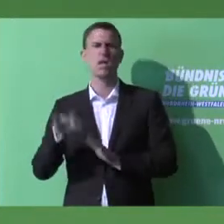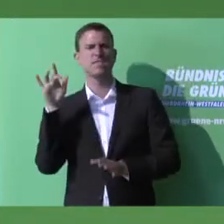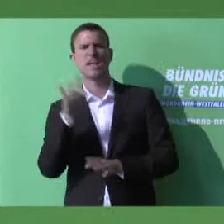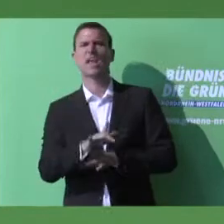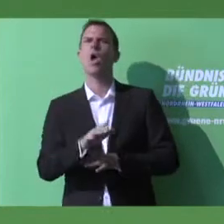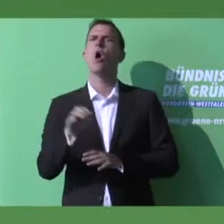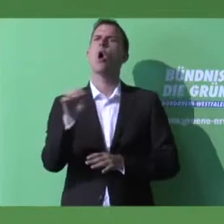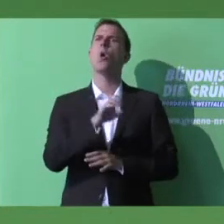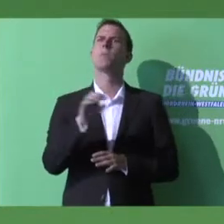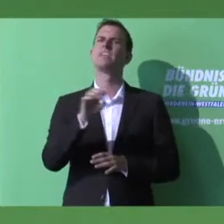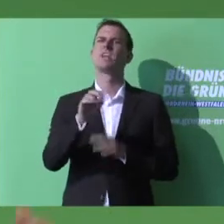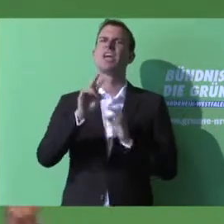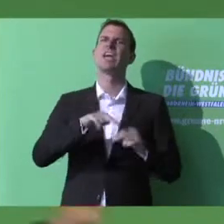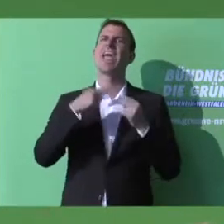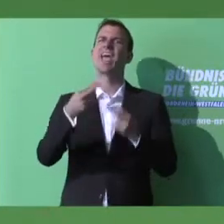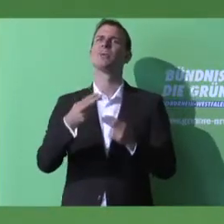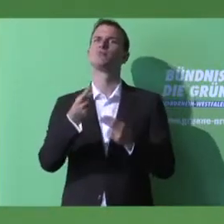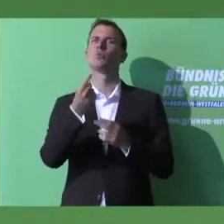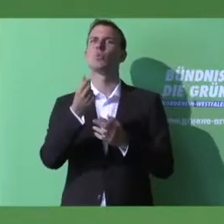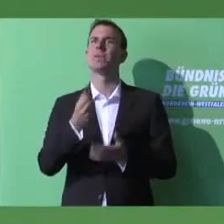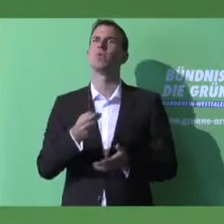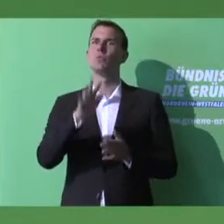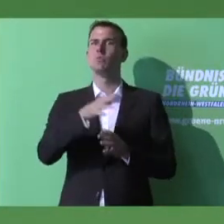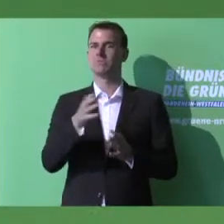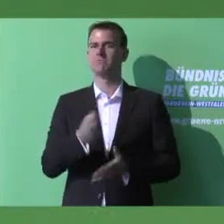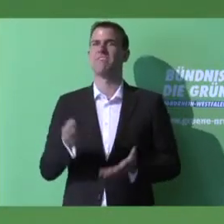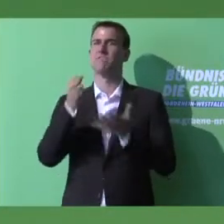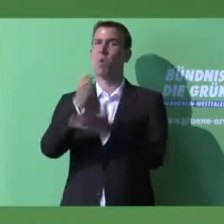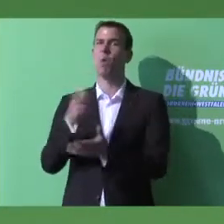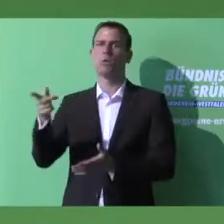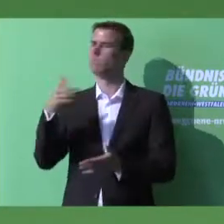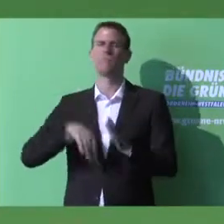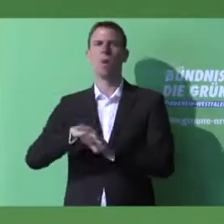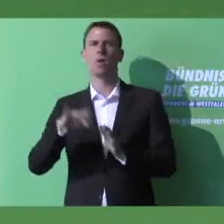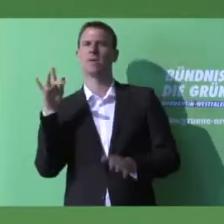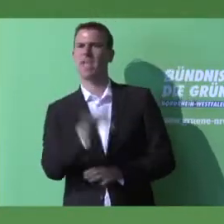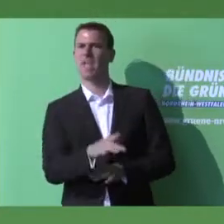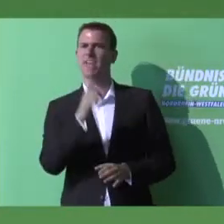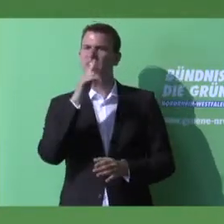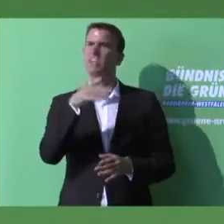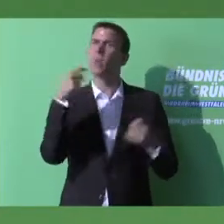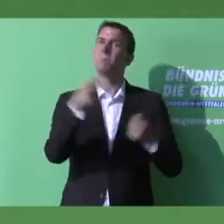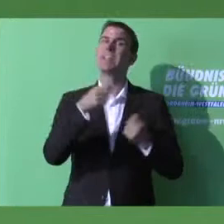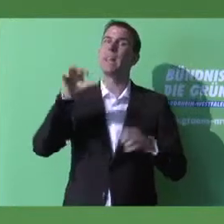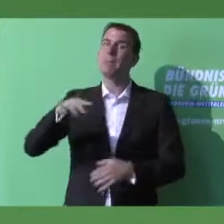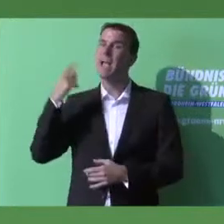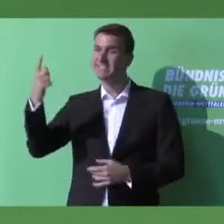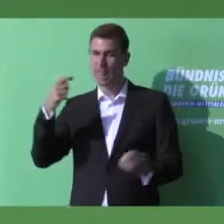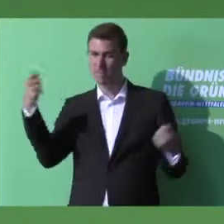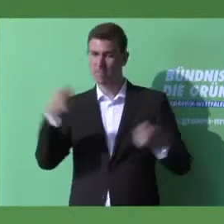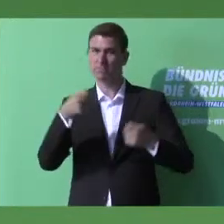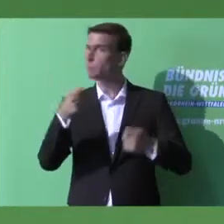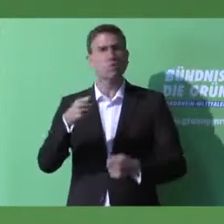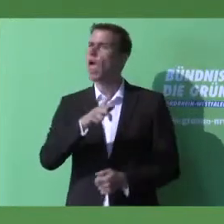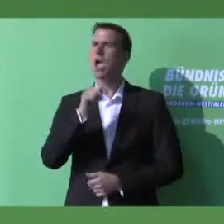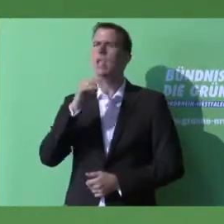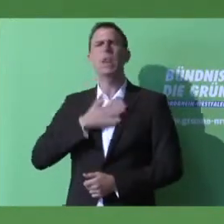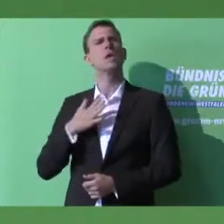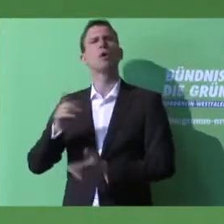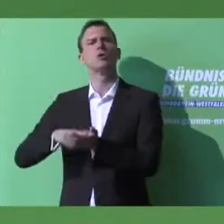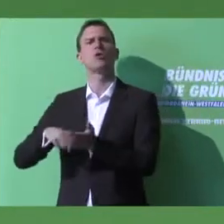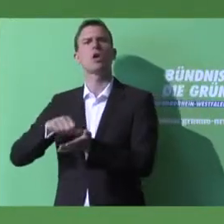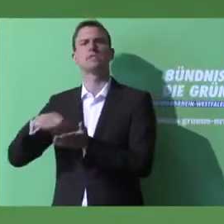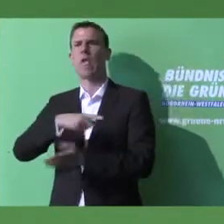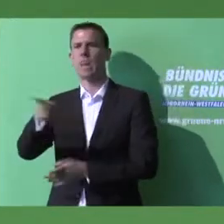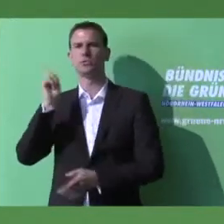europäischen Restrukturierungsfonds. Ja, die Alternative zu einem solchen Fonds, bezahlt von den Banken, ist, dass die Steuerzahler bezahlen.